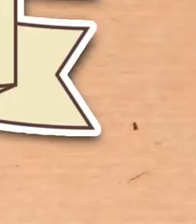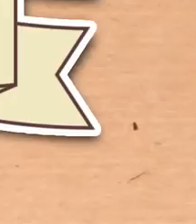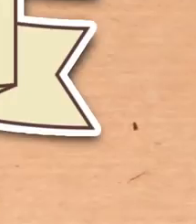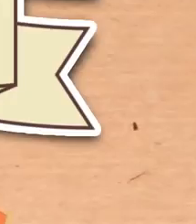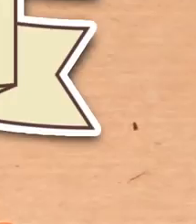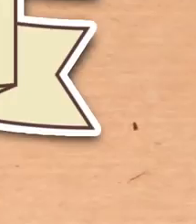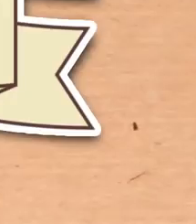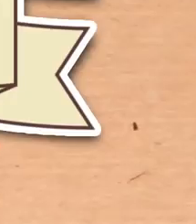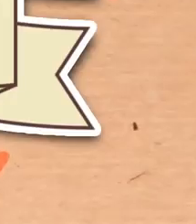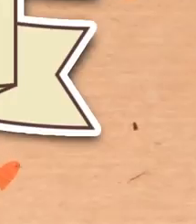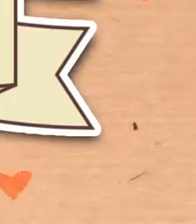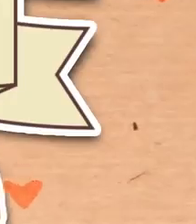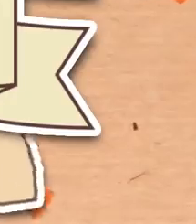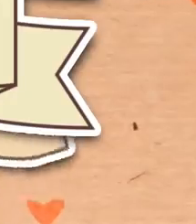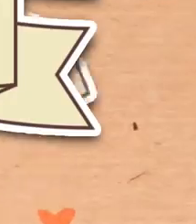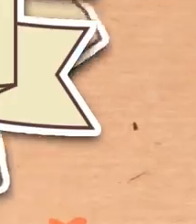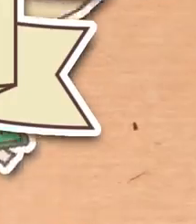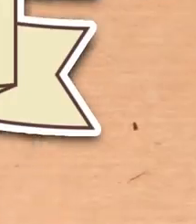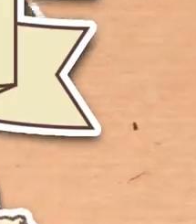으